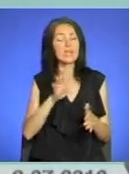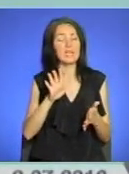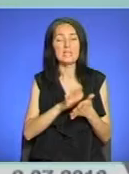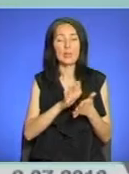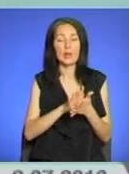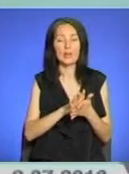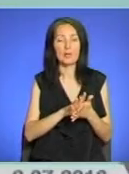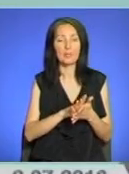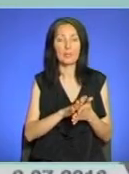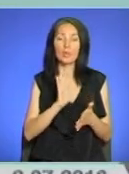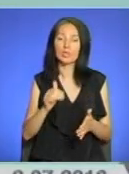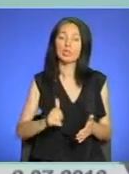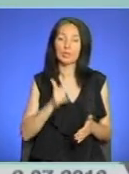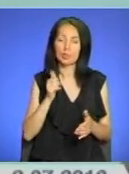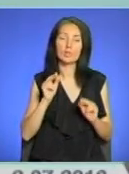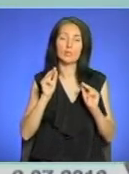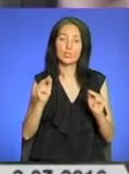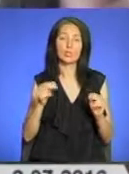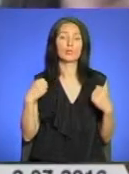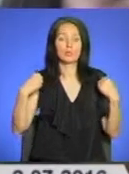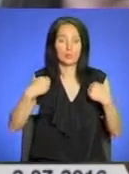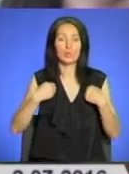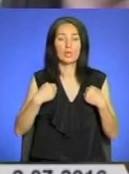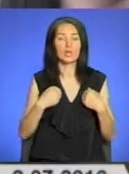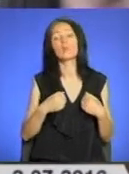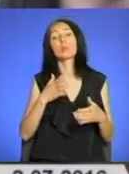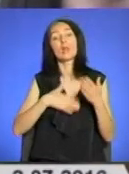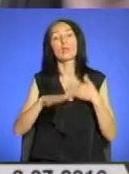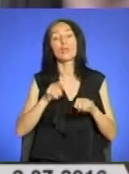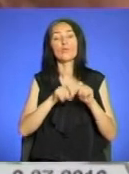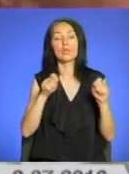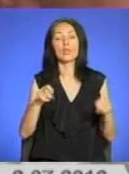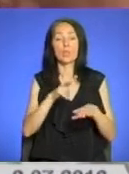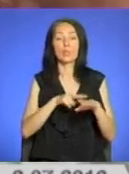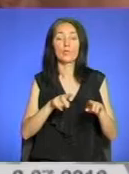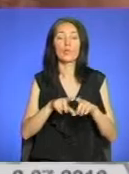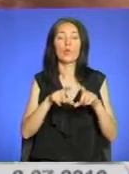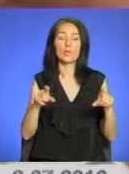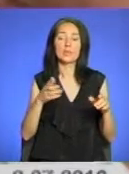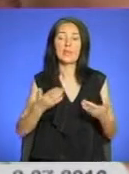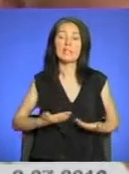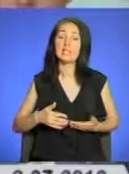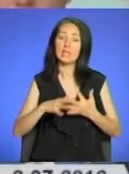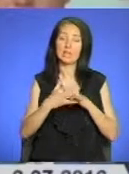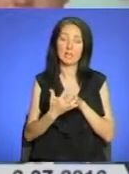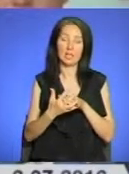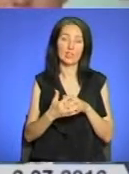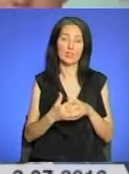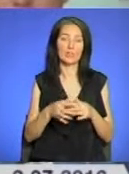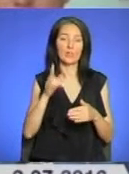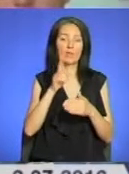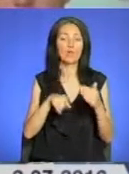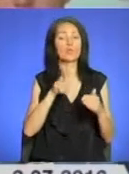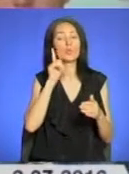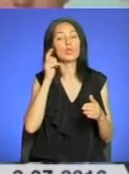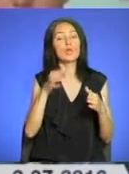а будете з достоїнством, з честю його носити. Радіють відкриттю правоохоронного відомства і жителі селища. Вірю, що молодий